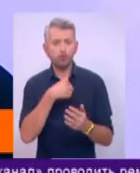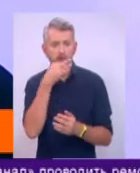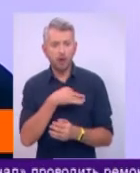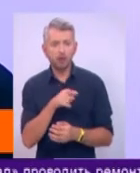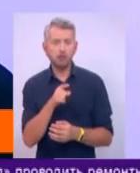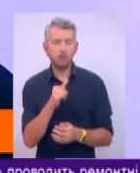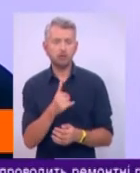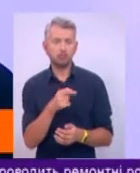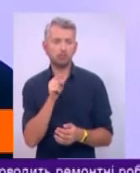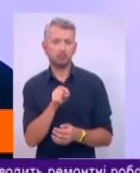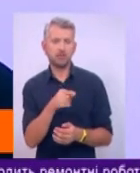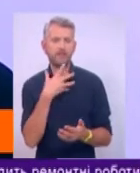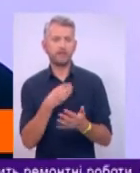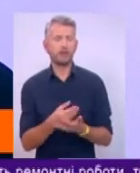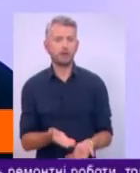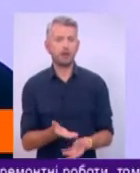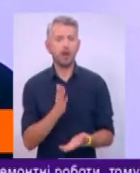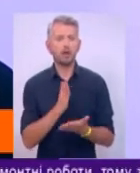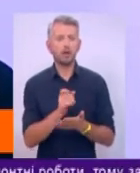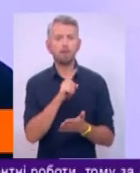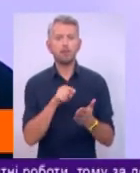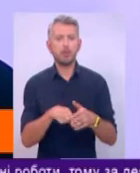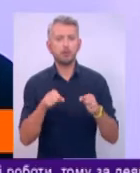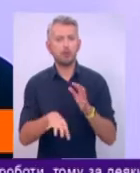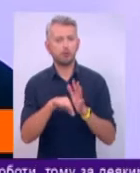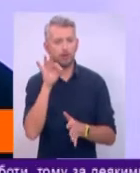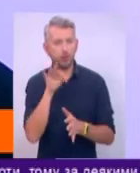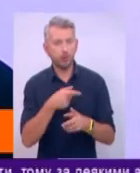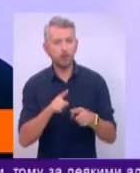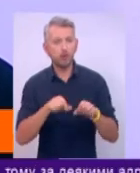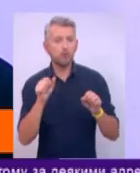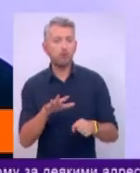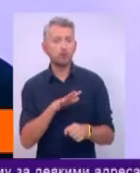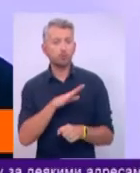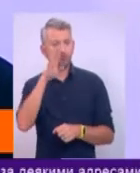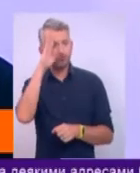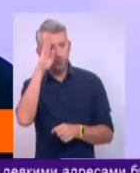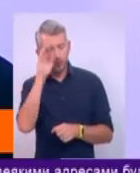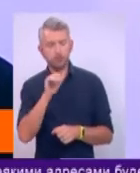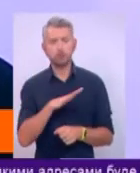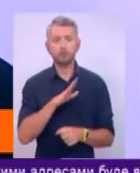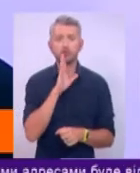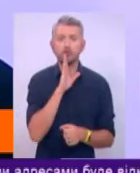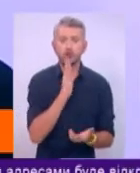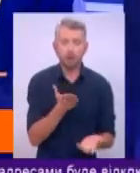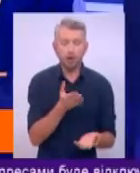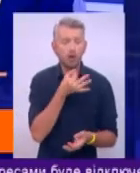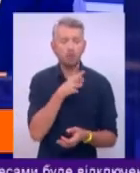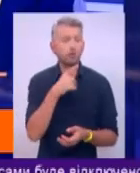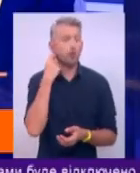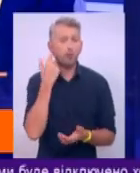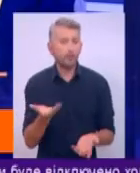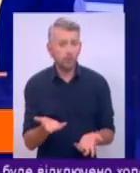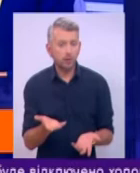свій. Але є питання право вибору. Це може бути чоловік, це може бути жінка, будь-якого